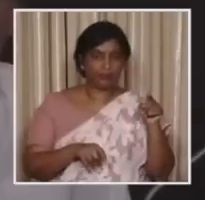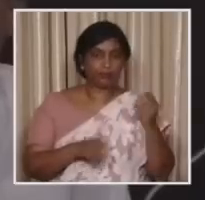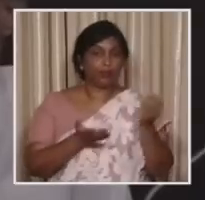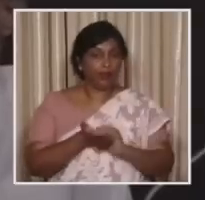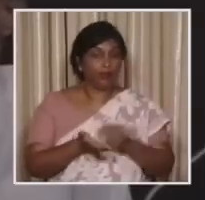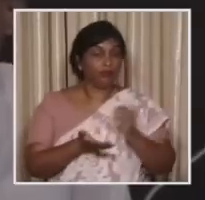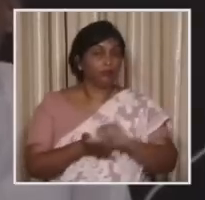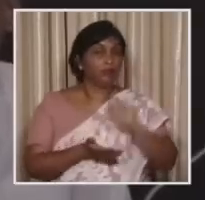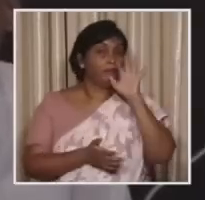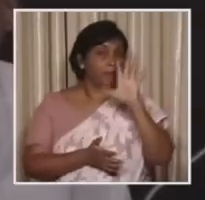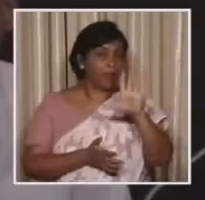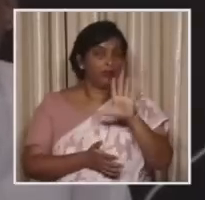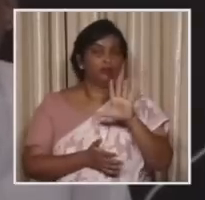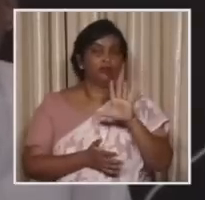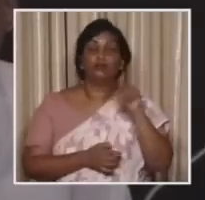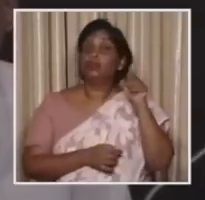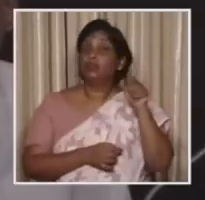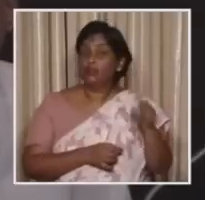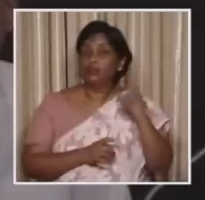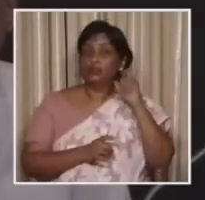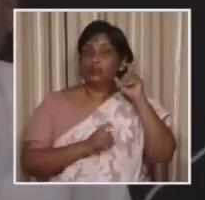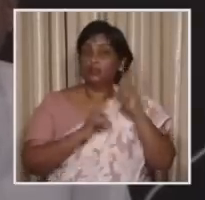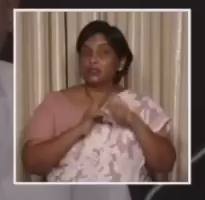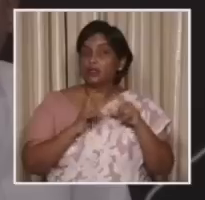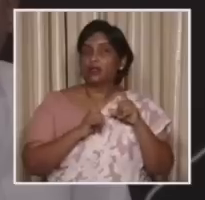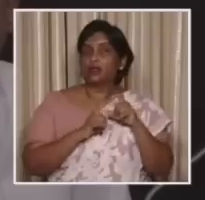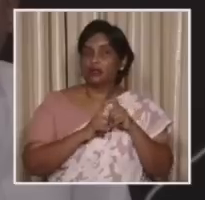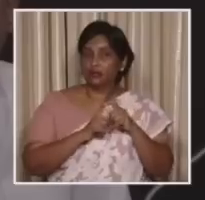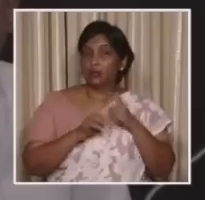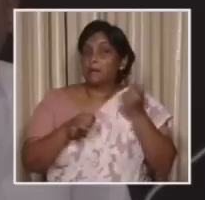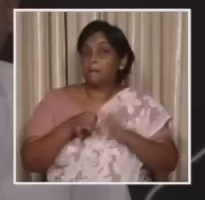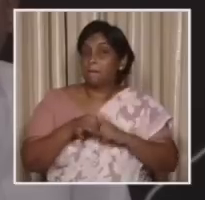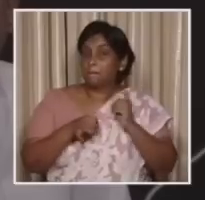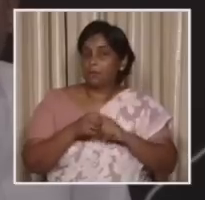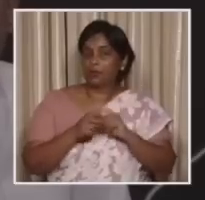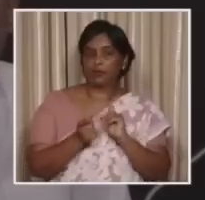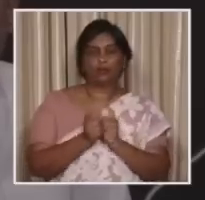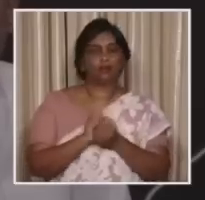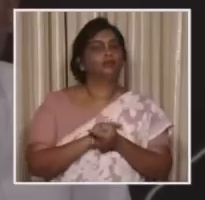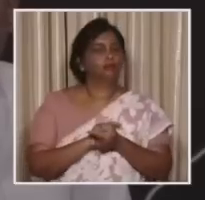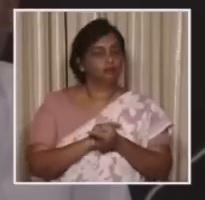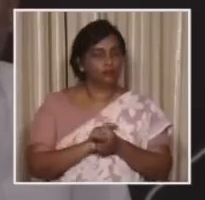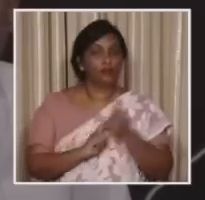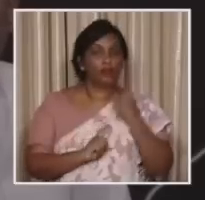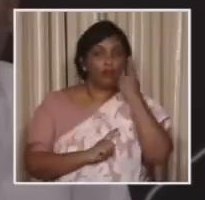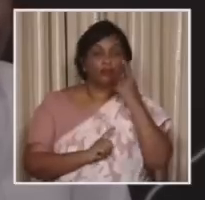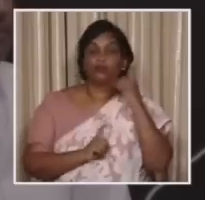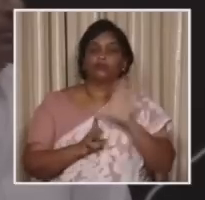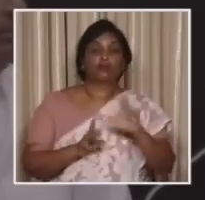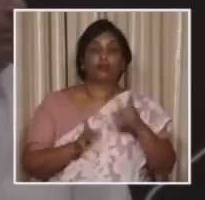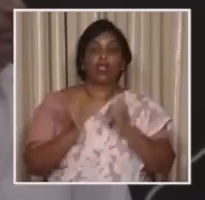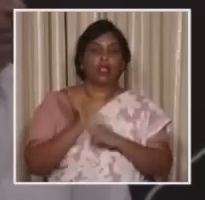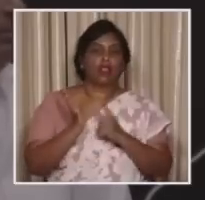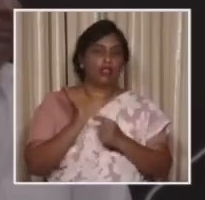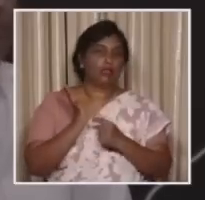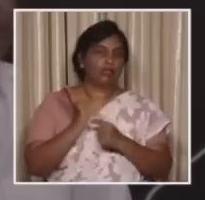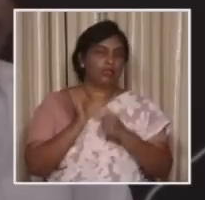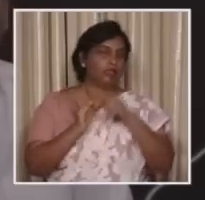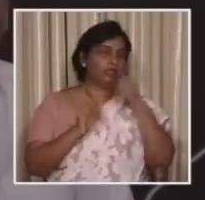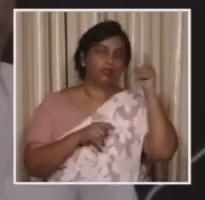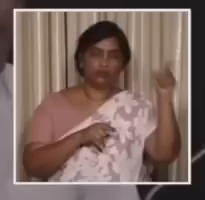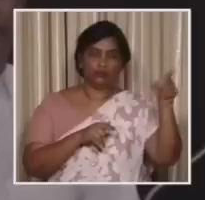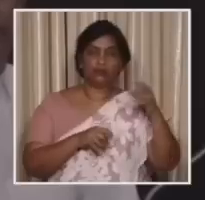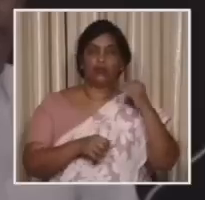පස්සරයක් ඇනවුස් කරනවා. මොකද මේක CID එක විසින් ප්‍රශ්න කිරීම යටපත් කරන්න මේක බුද්ධාංශ කියනවා මේක කර LTT එක කියලා. එතන